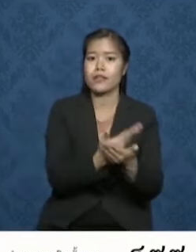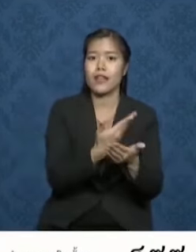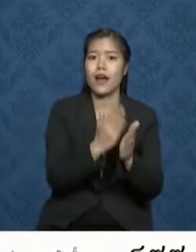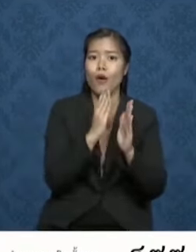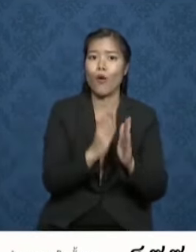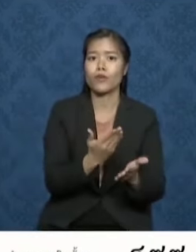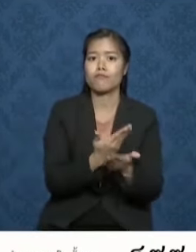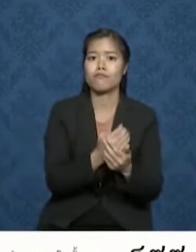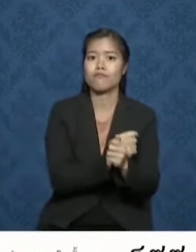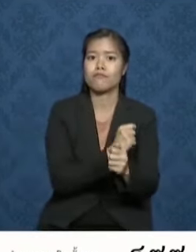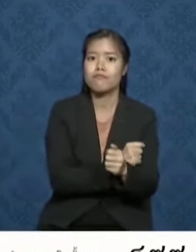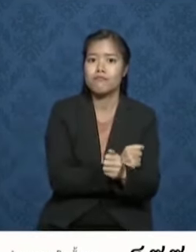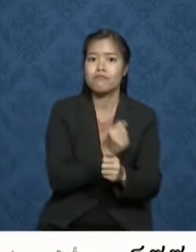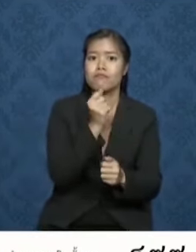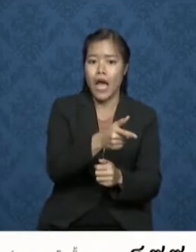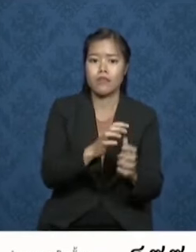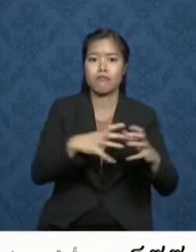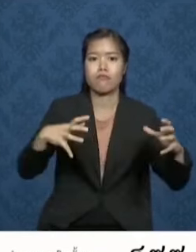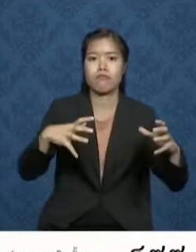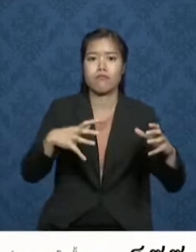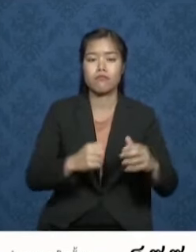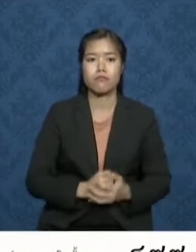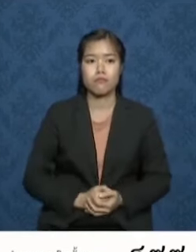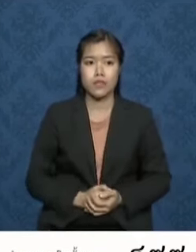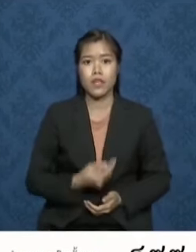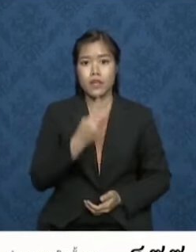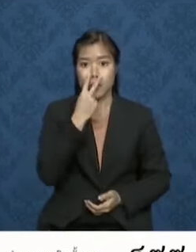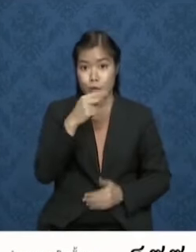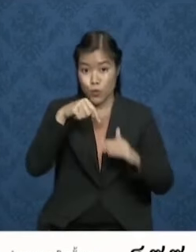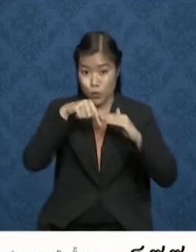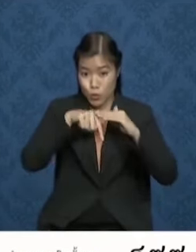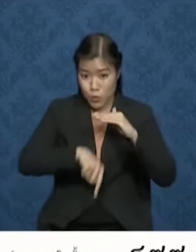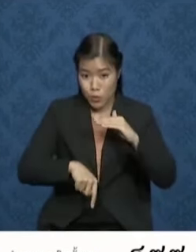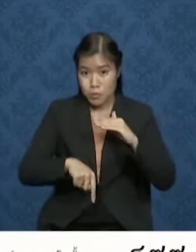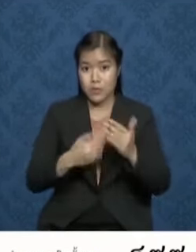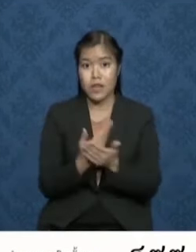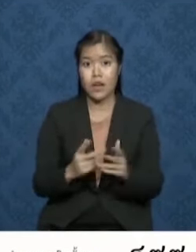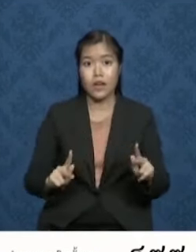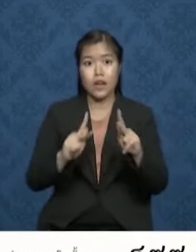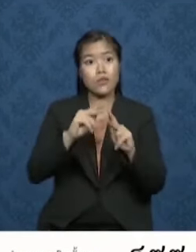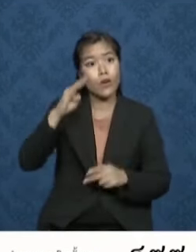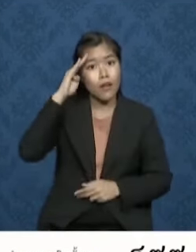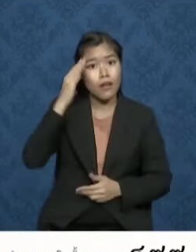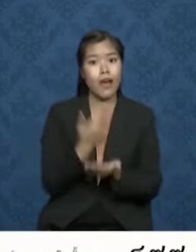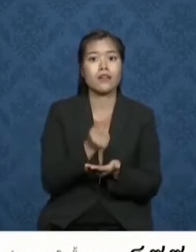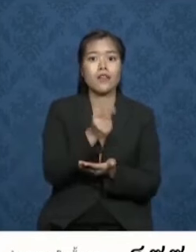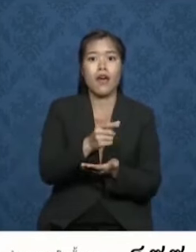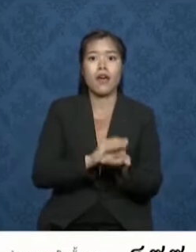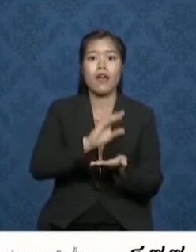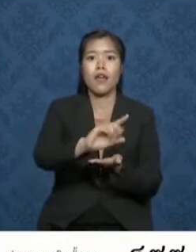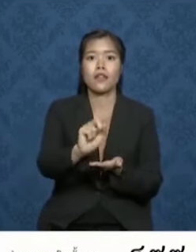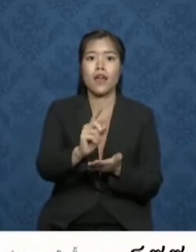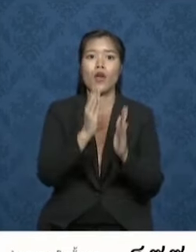พลท่านประธานครับเมื่อเจาะดูการจัดสรรงบประมาณกระทรวงกลาโหมส่วนใหญ่หมดเงินไปกับอะไรครับราย